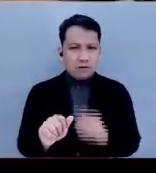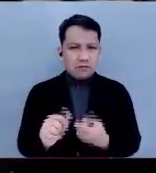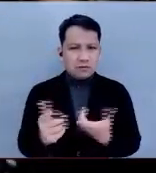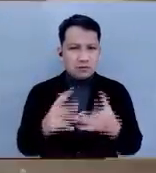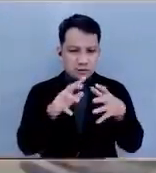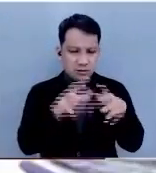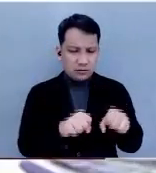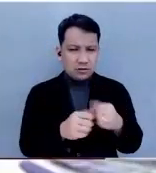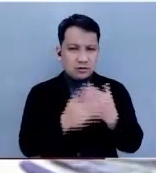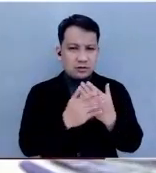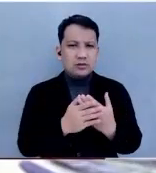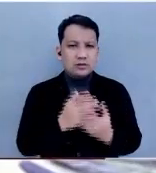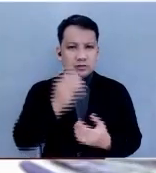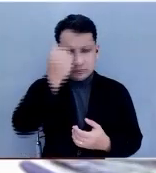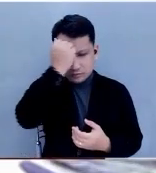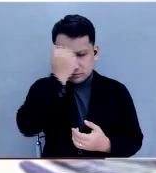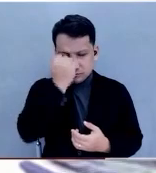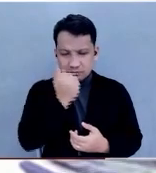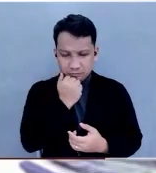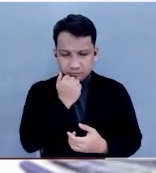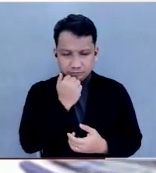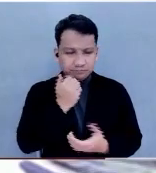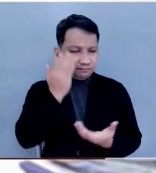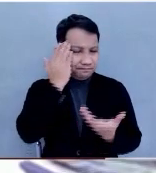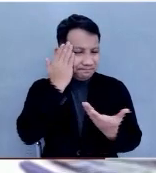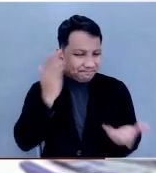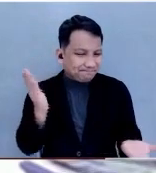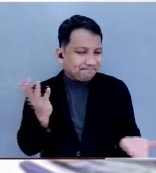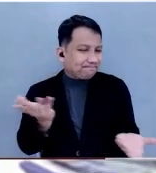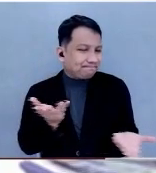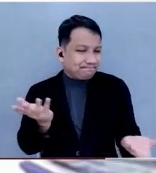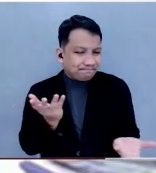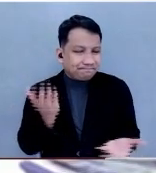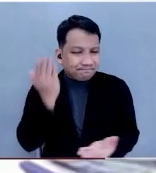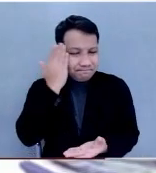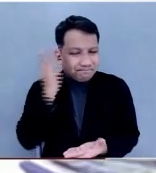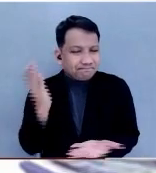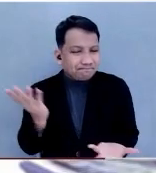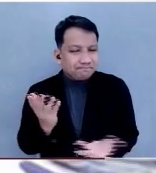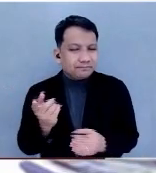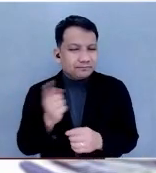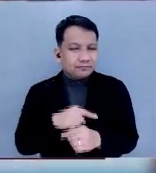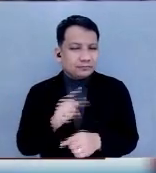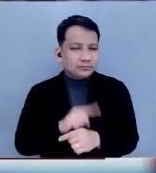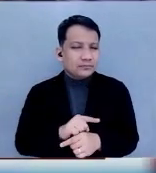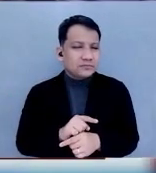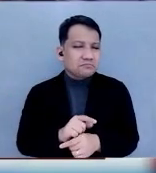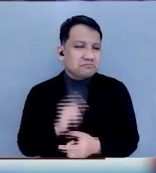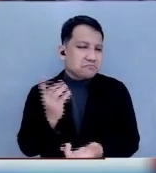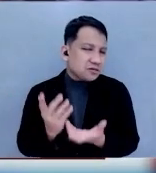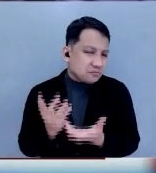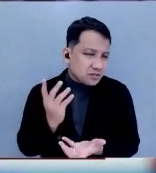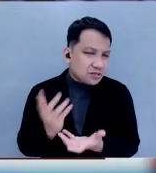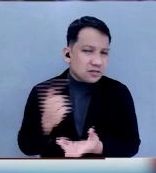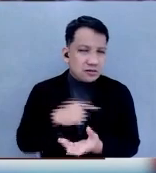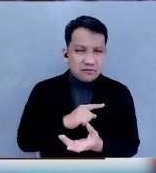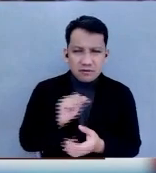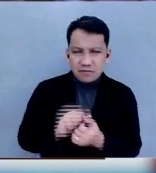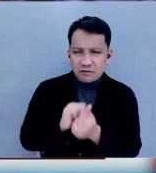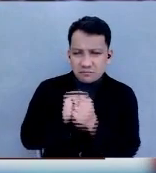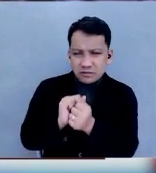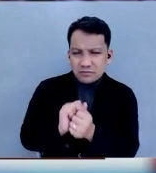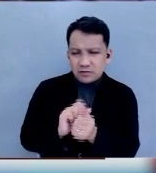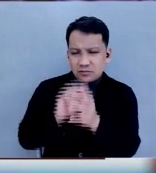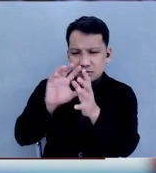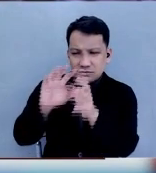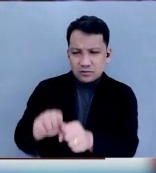ng Hamas. Hindi natin alam talaga kung nasan sila, pero we can consider na maaaring kasama sila sa mga bihag